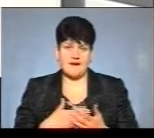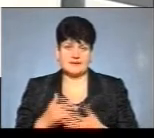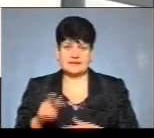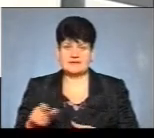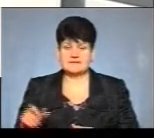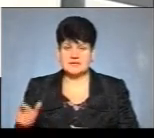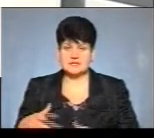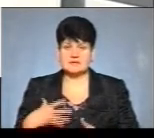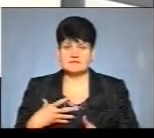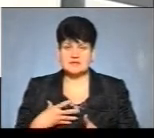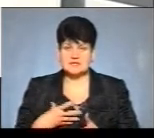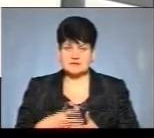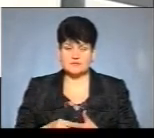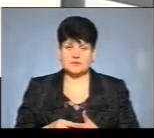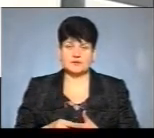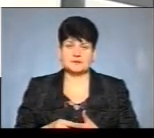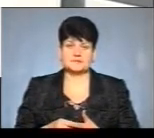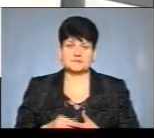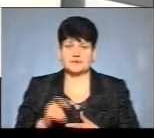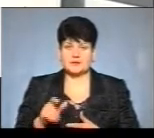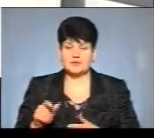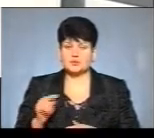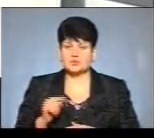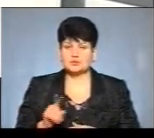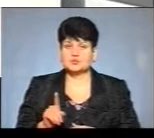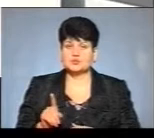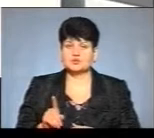активістів і своїх наставників в тому, що такими питаннями